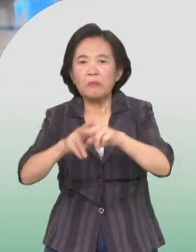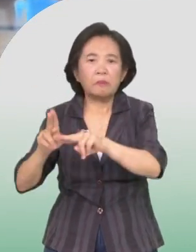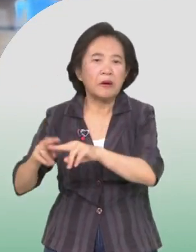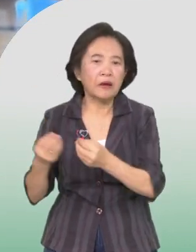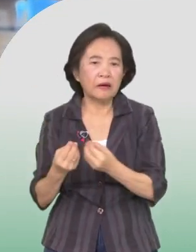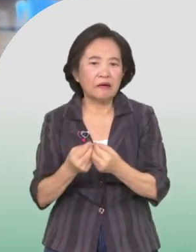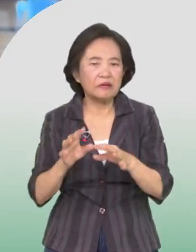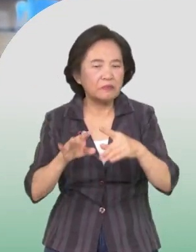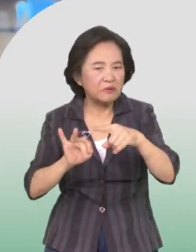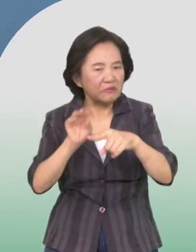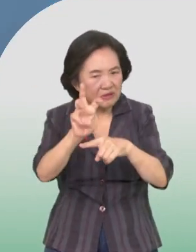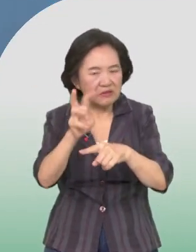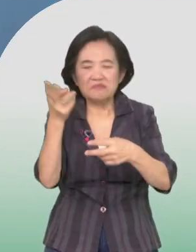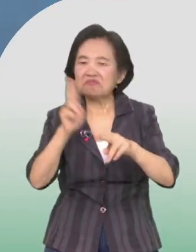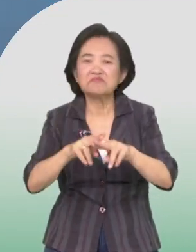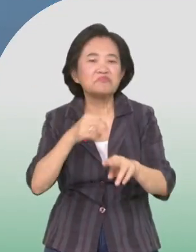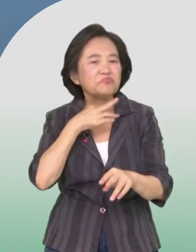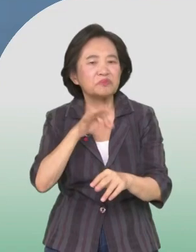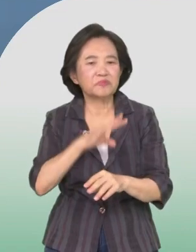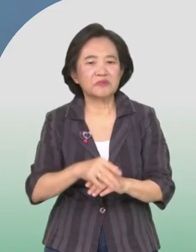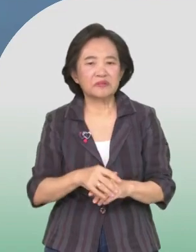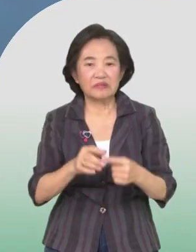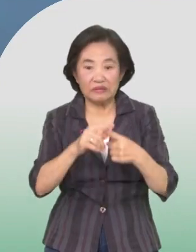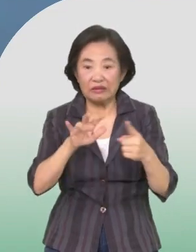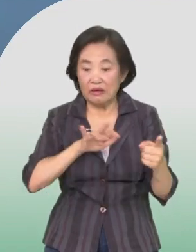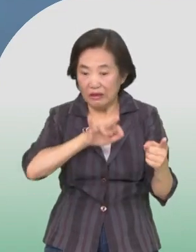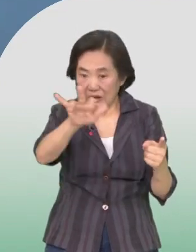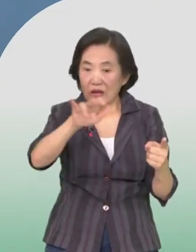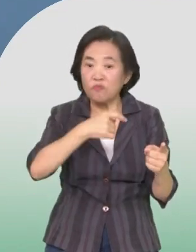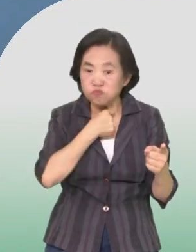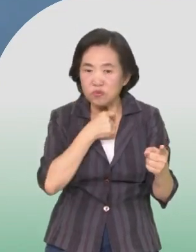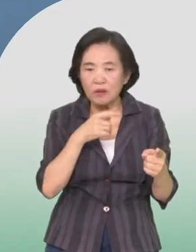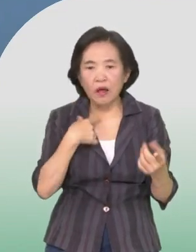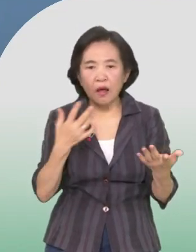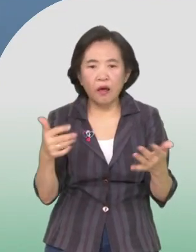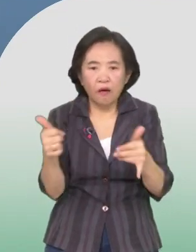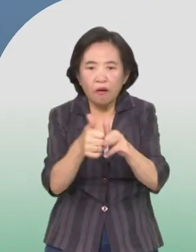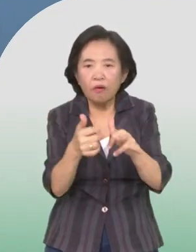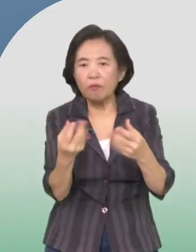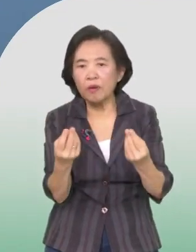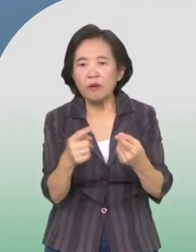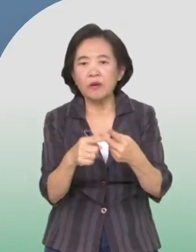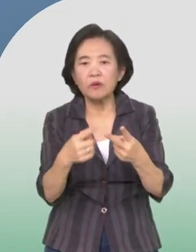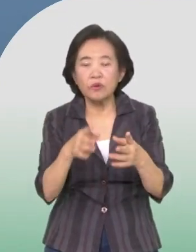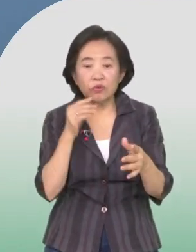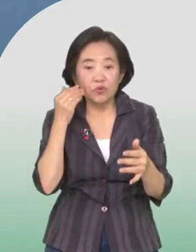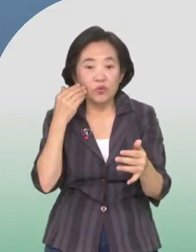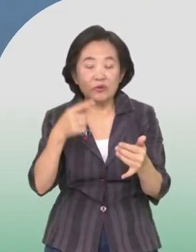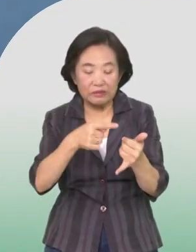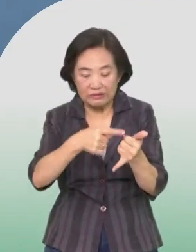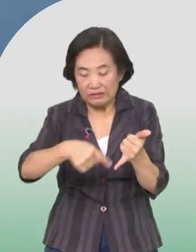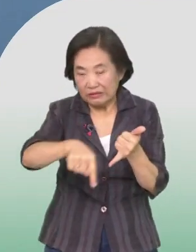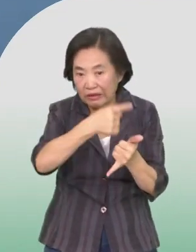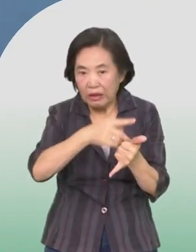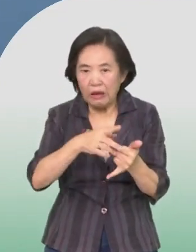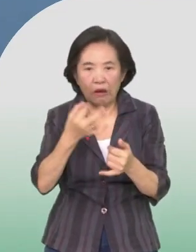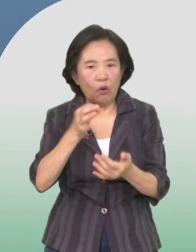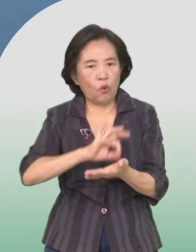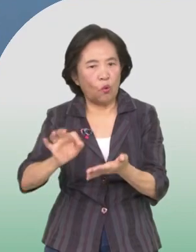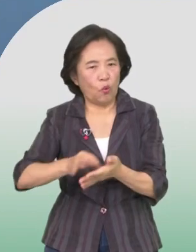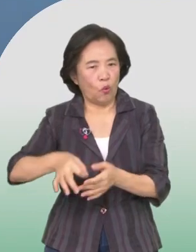近30%左右。 因为他们要搭飞机，也不见得有机位可以过来，或者从南回，那成本又更高，